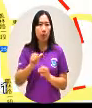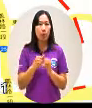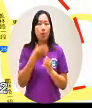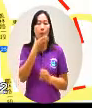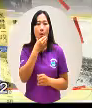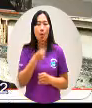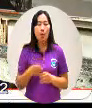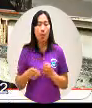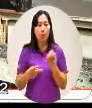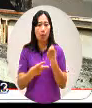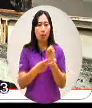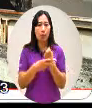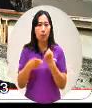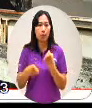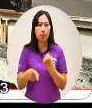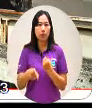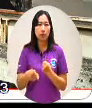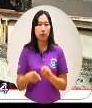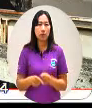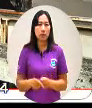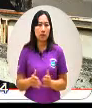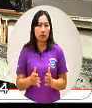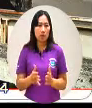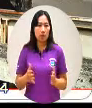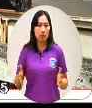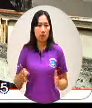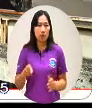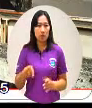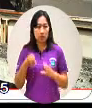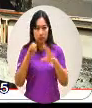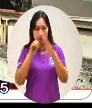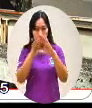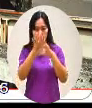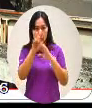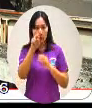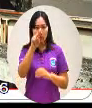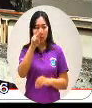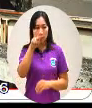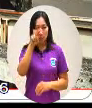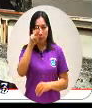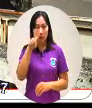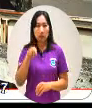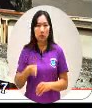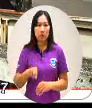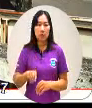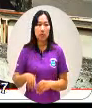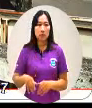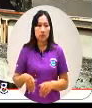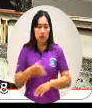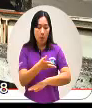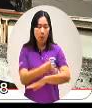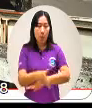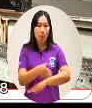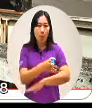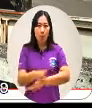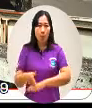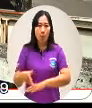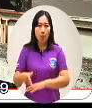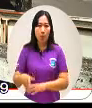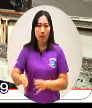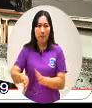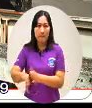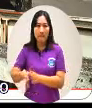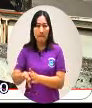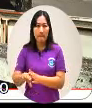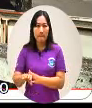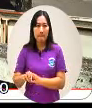哈。另外，伊即马行车安尼哈，这个护栏提案哈，啊无警示灯，啊嘛无